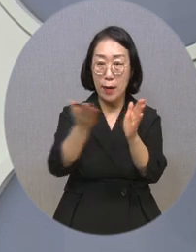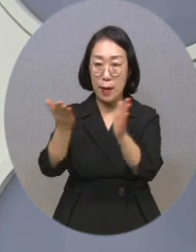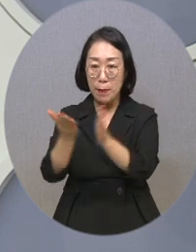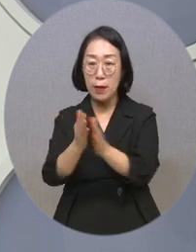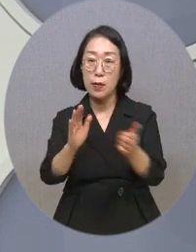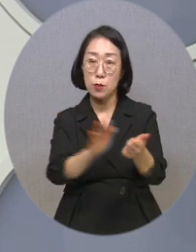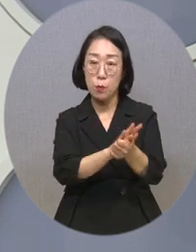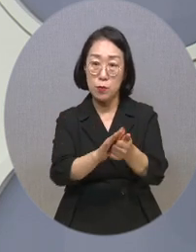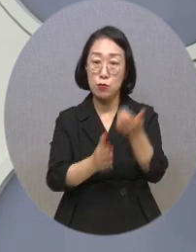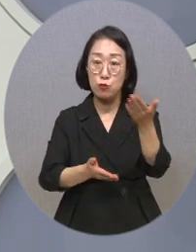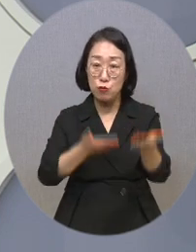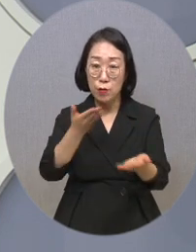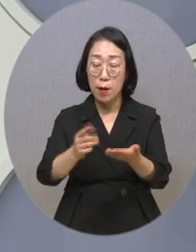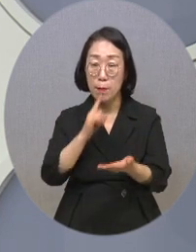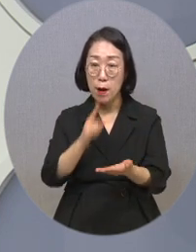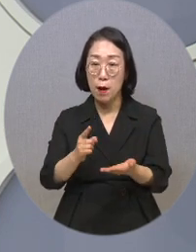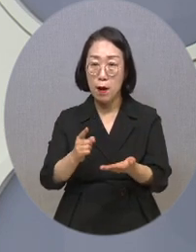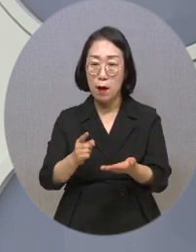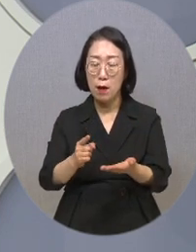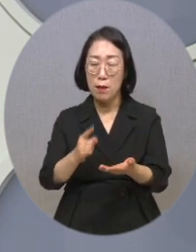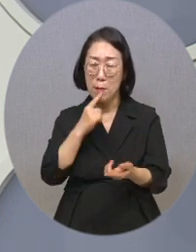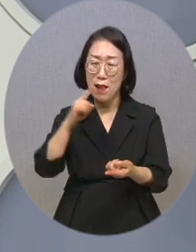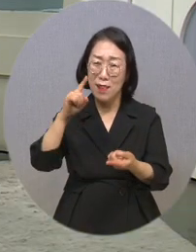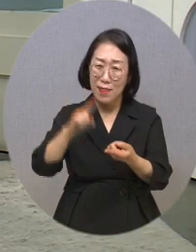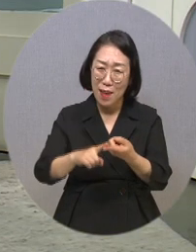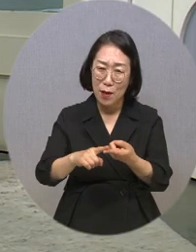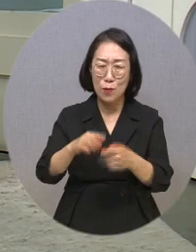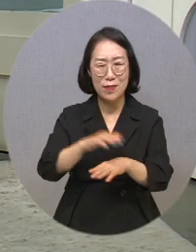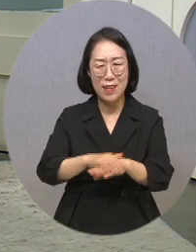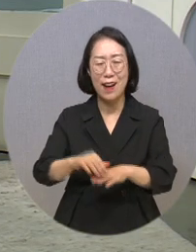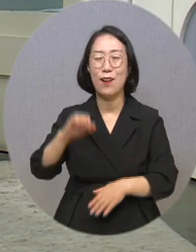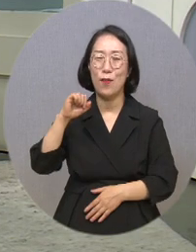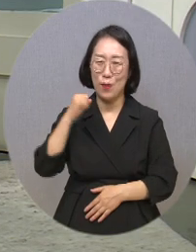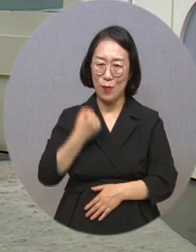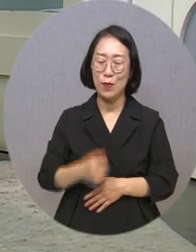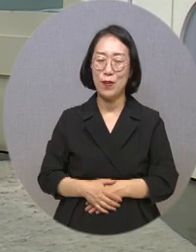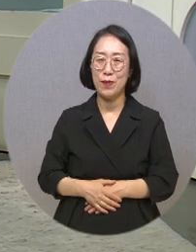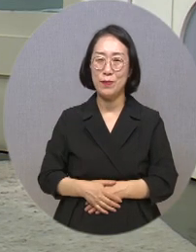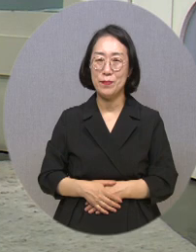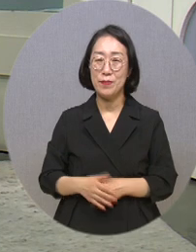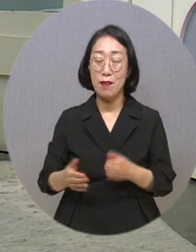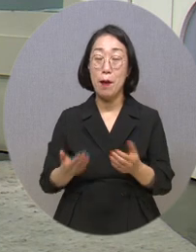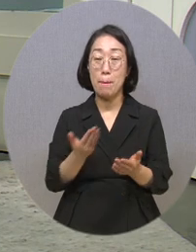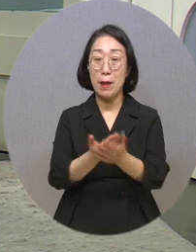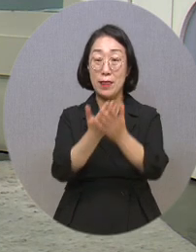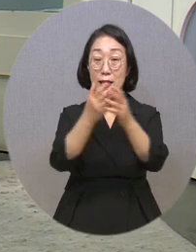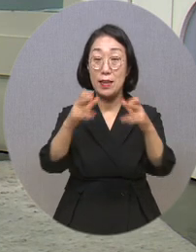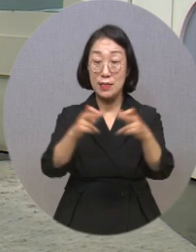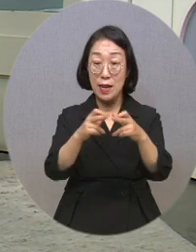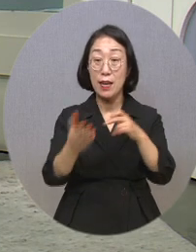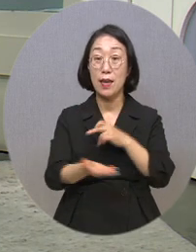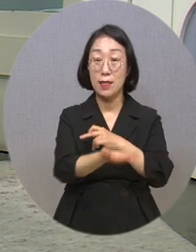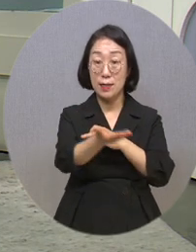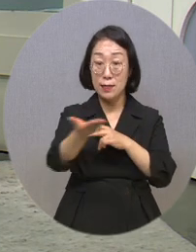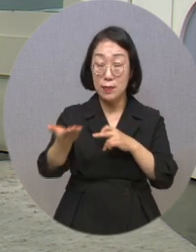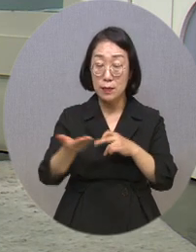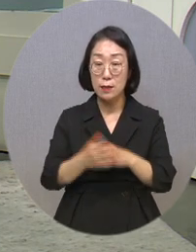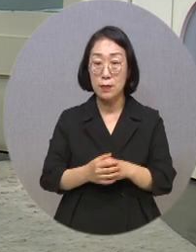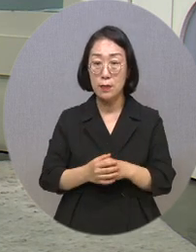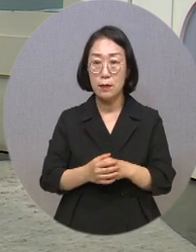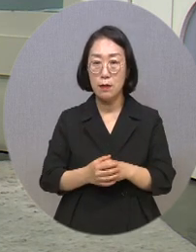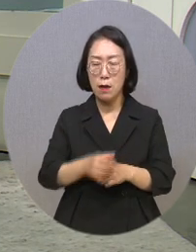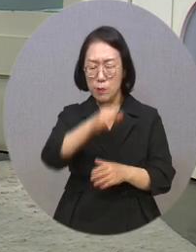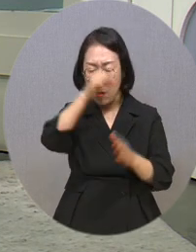그렇게 하는데 그렇게만 되면 얼마나 좋겠습니까? 예. 근데 그래서 발달 장애인들도 저기 전